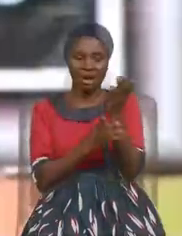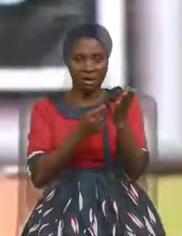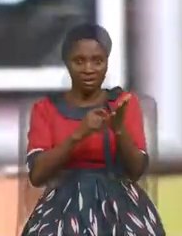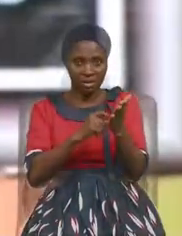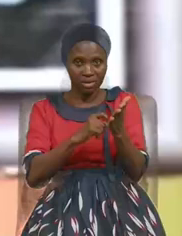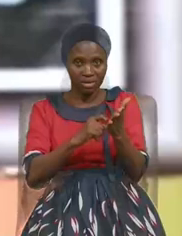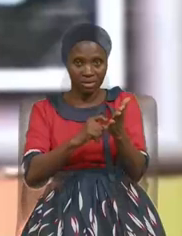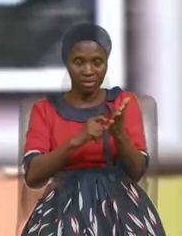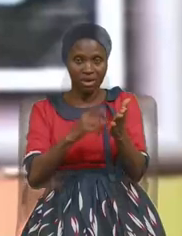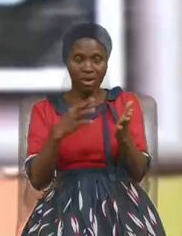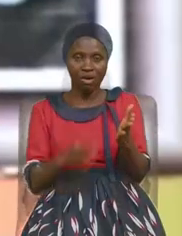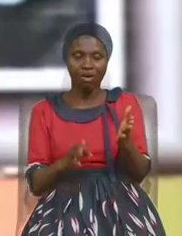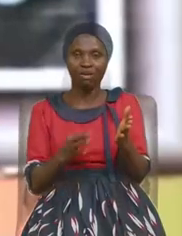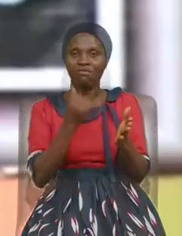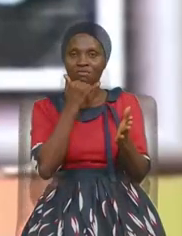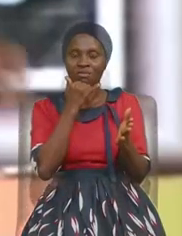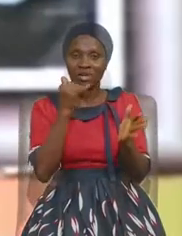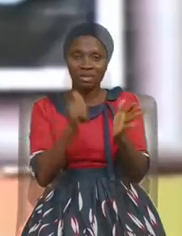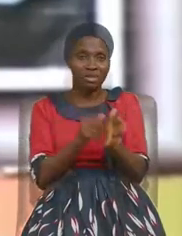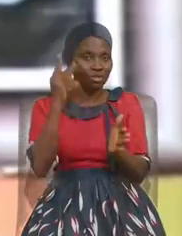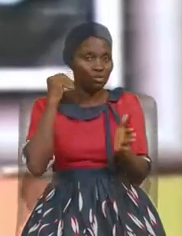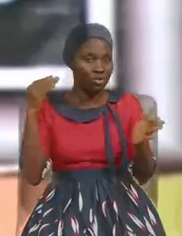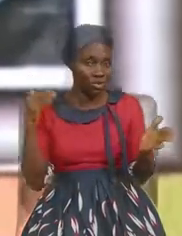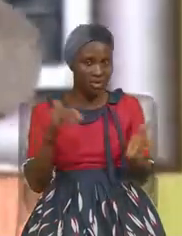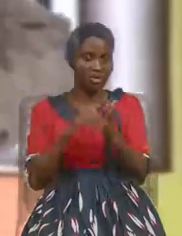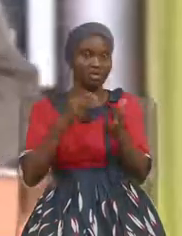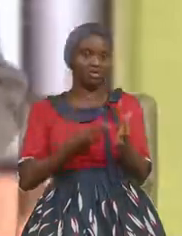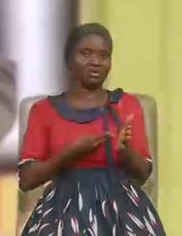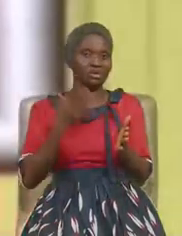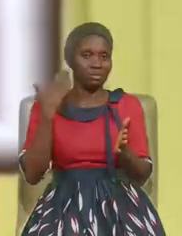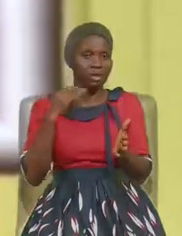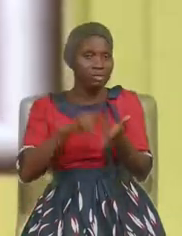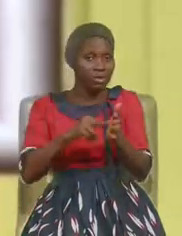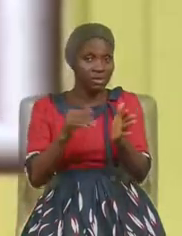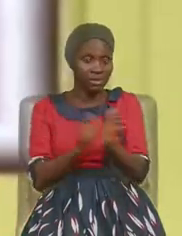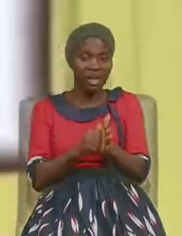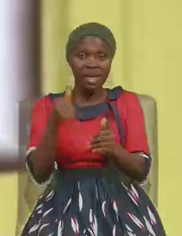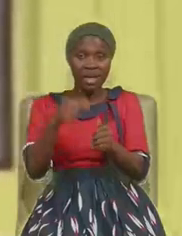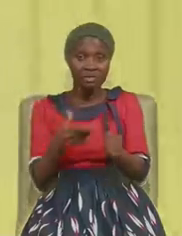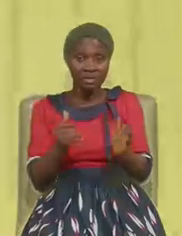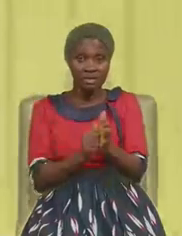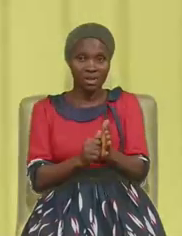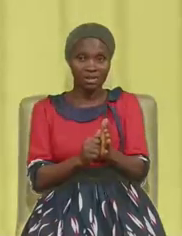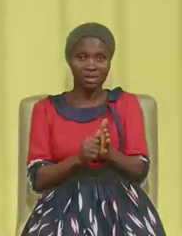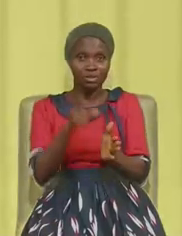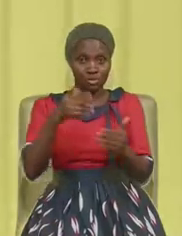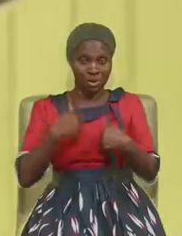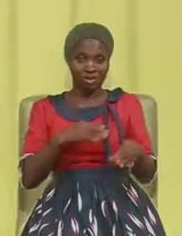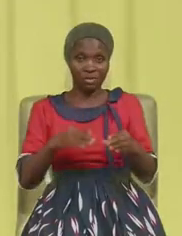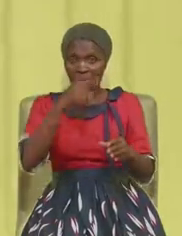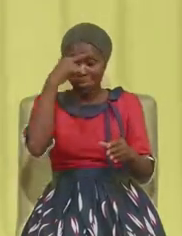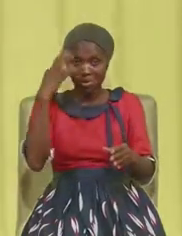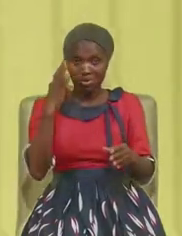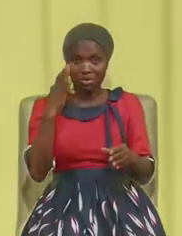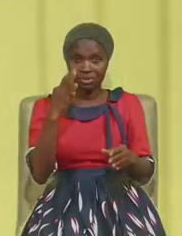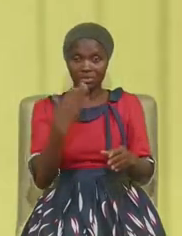condamnaient et qui subsistait contre nous. Tout ce que tu as fait. Et à cause de toutes ces choses que tu as faites,